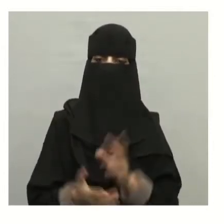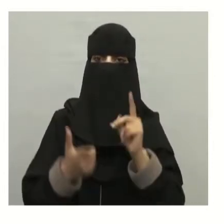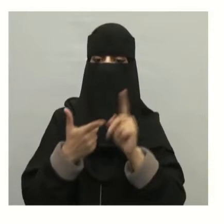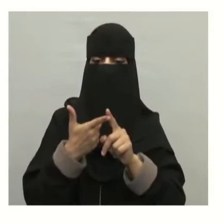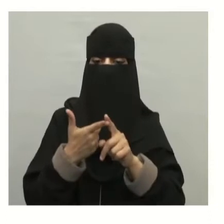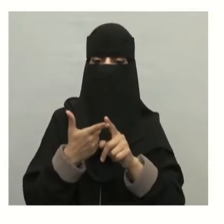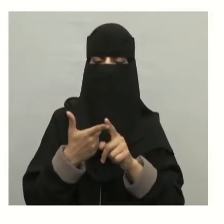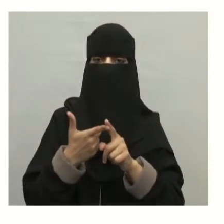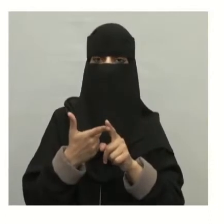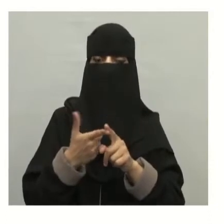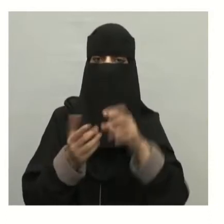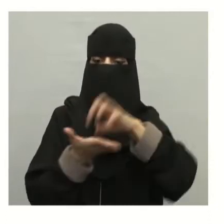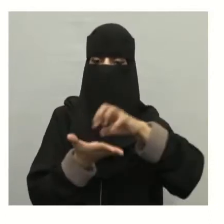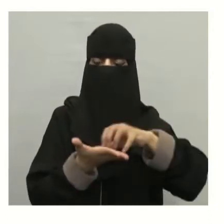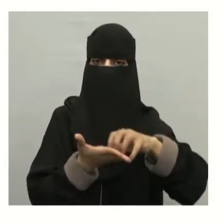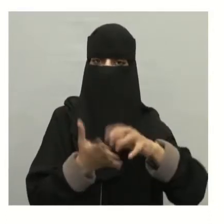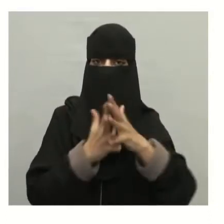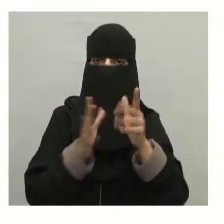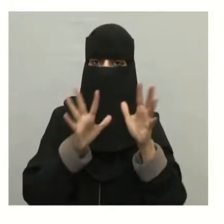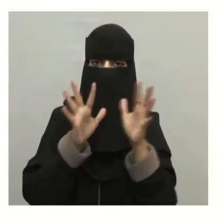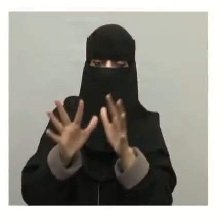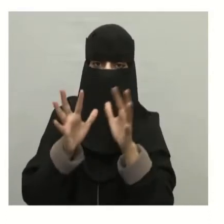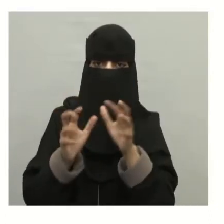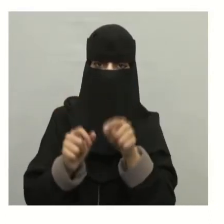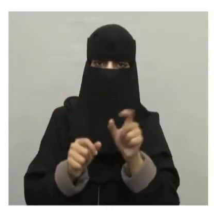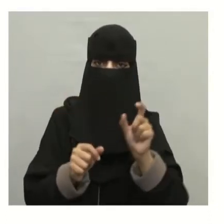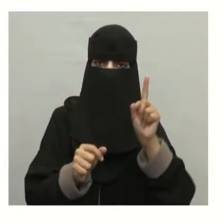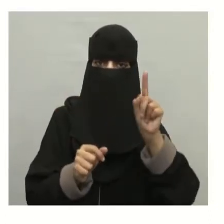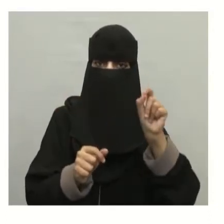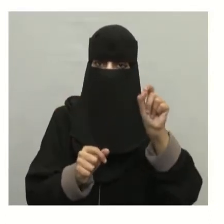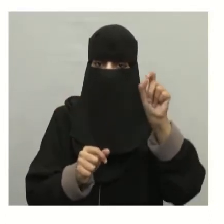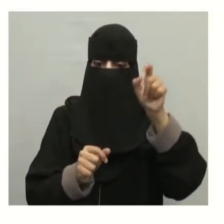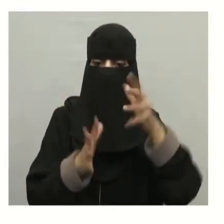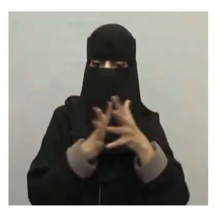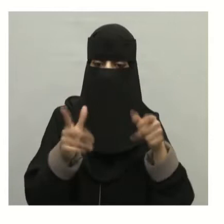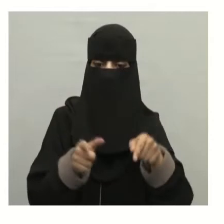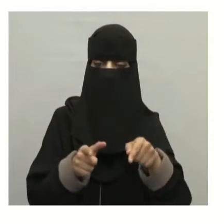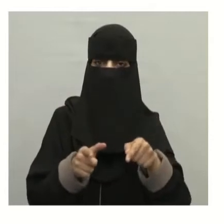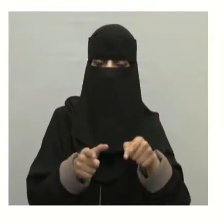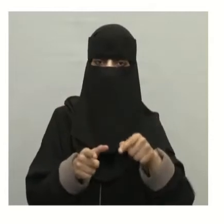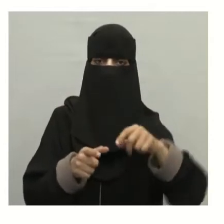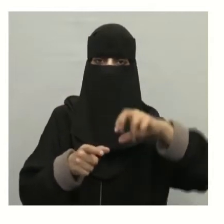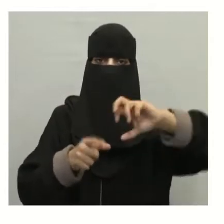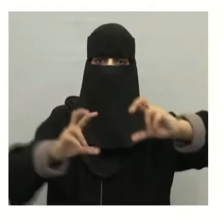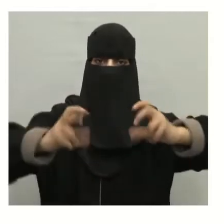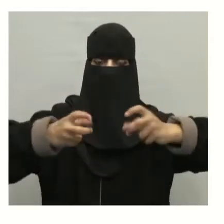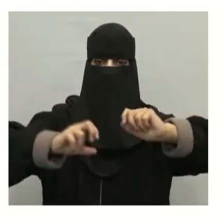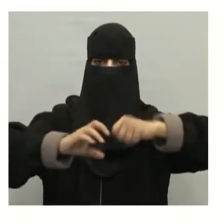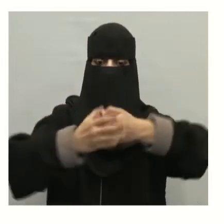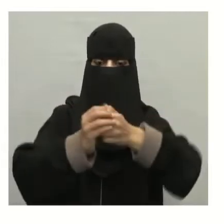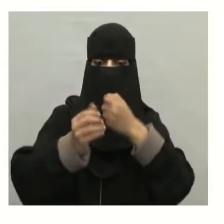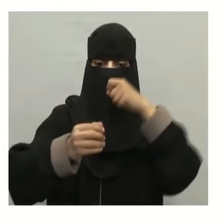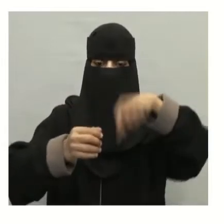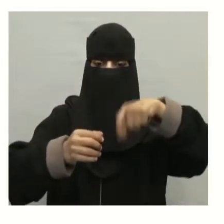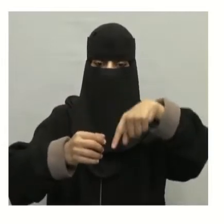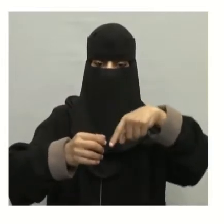ثانياً، لدينا من الأماكن التي قد تتجمع فيها البكتيريا كثرة الاستخدام صنبور الماء،